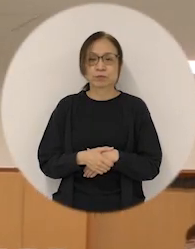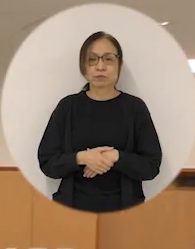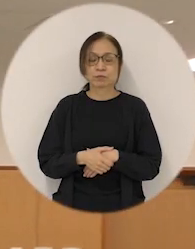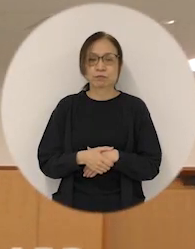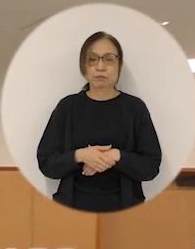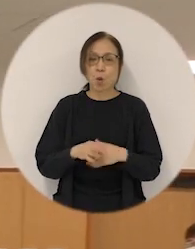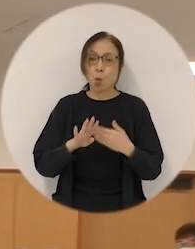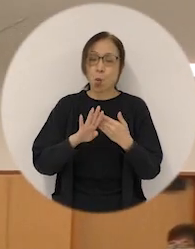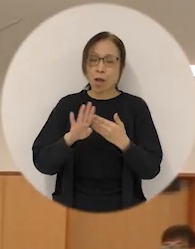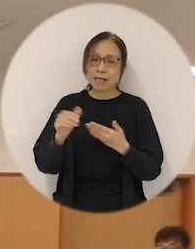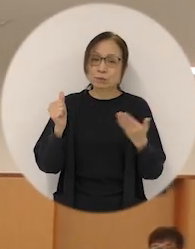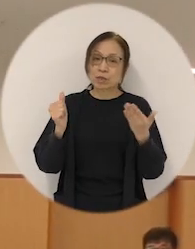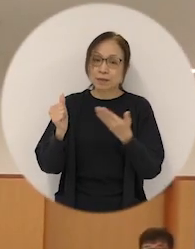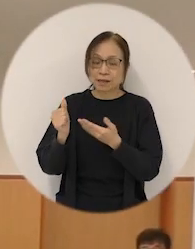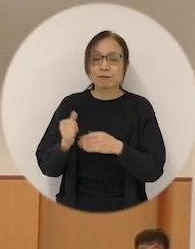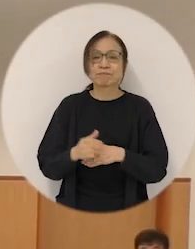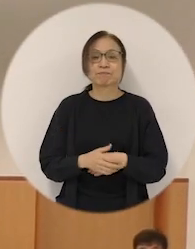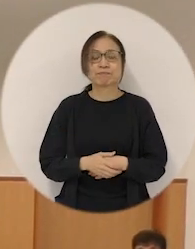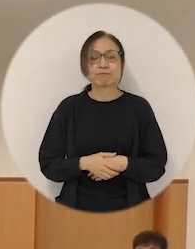他にご質問ございませんか。